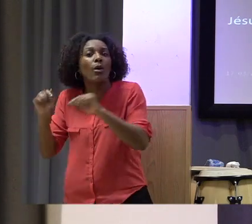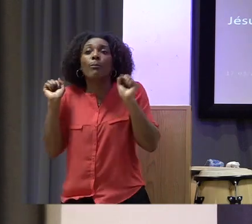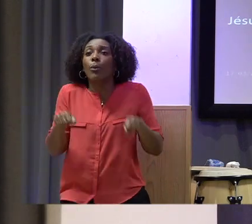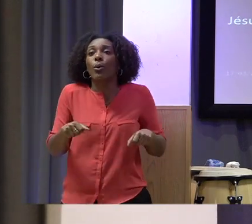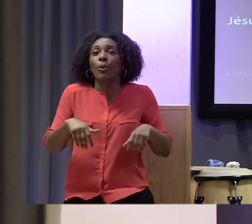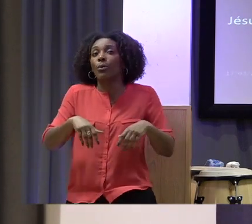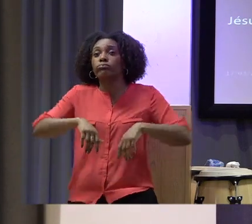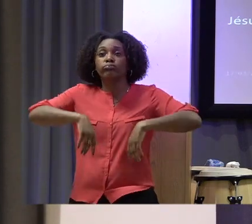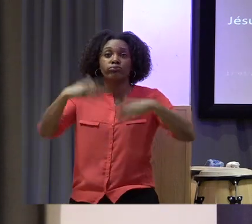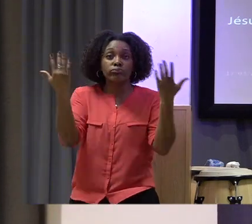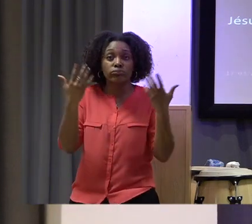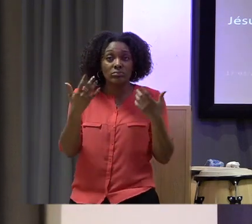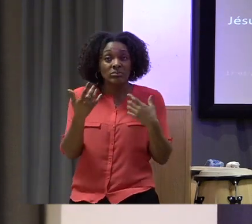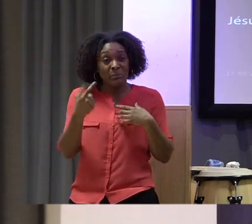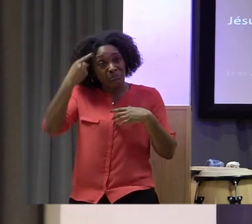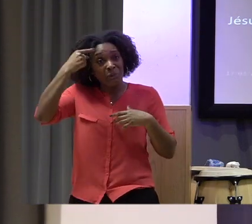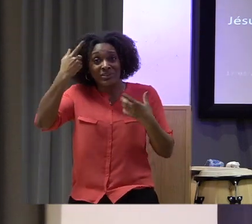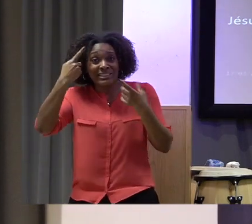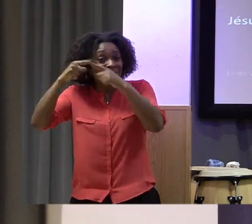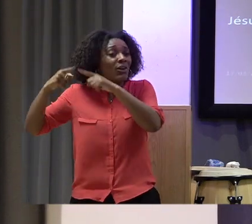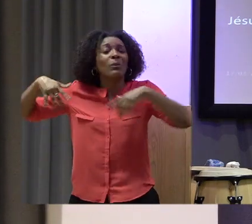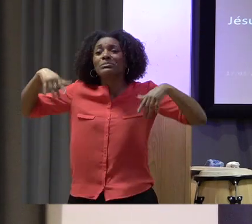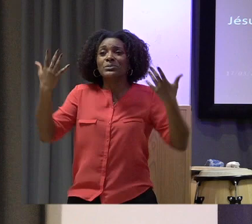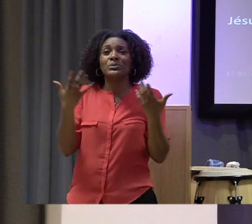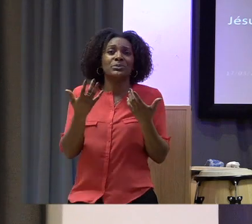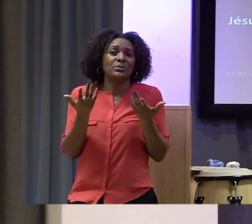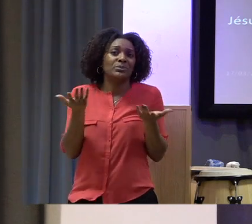être même d'intensité différente.